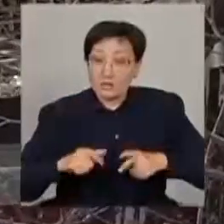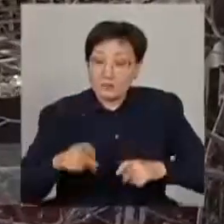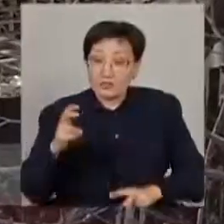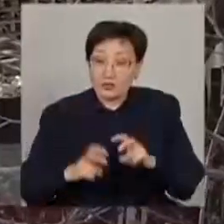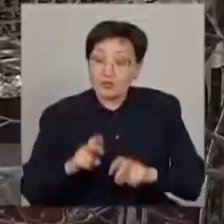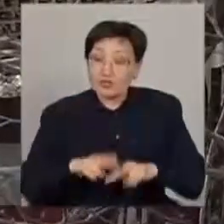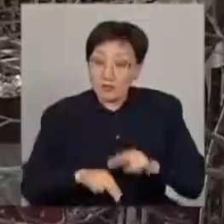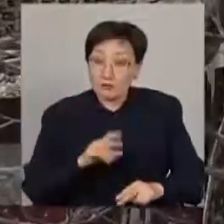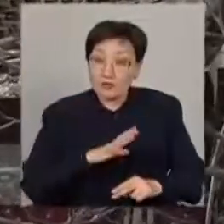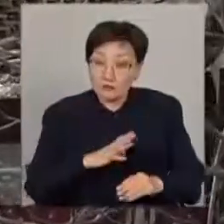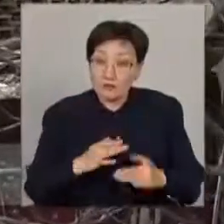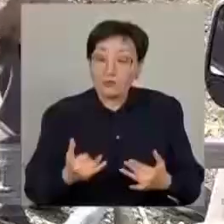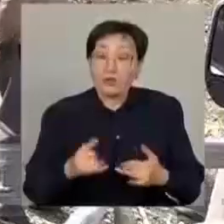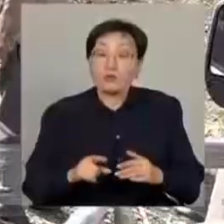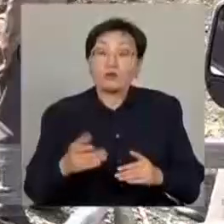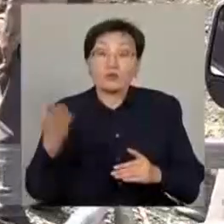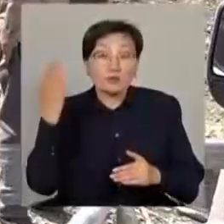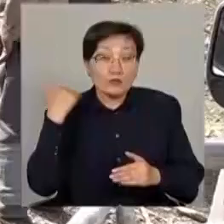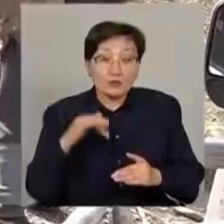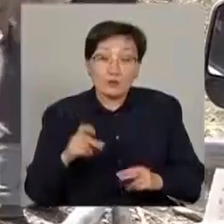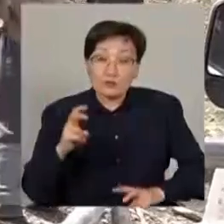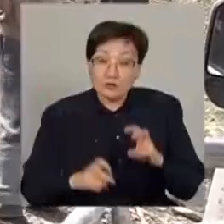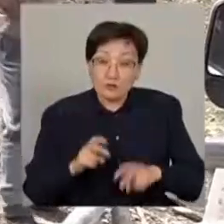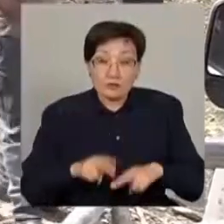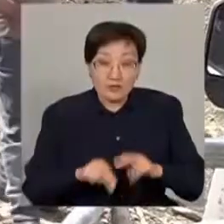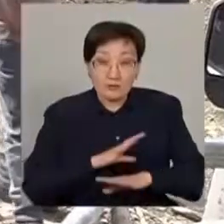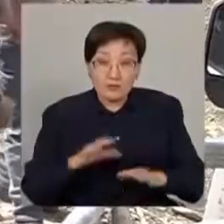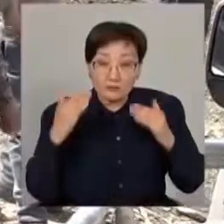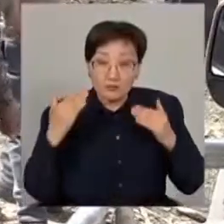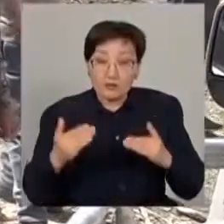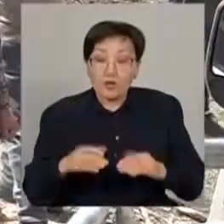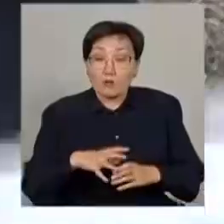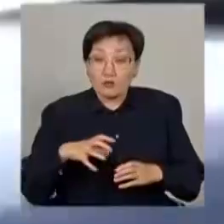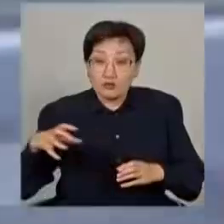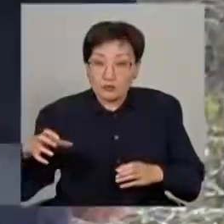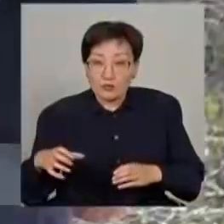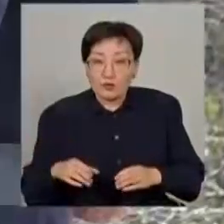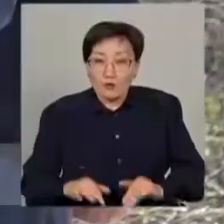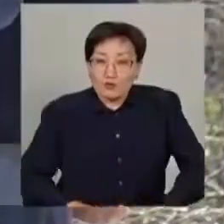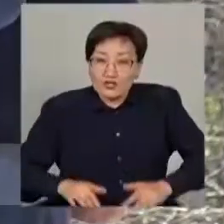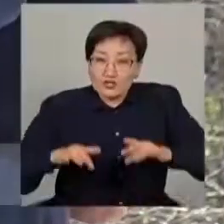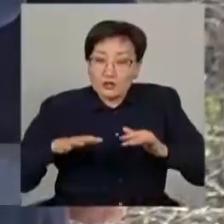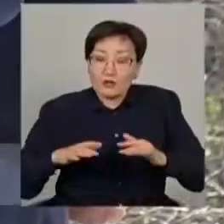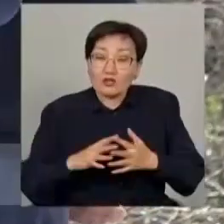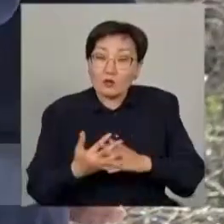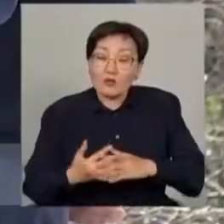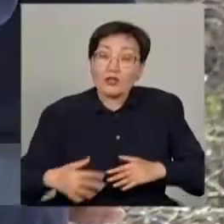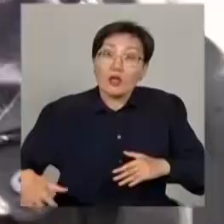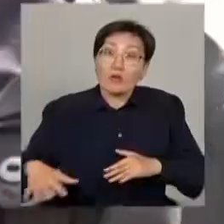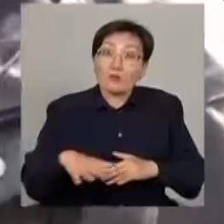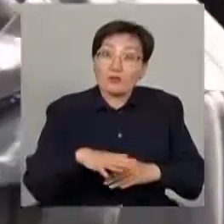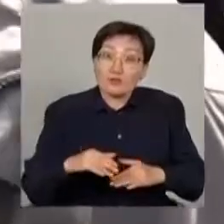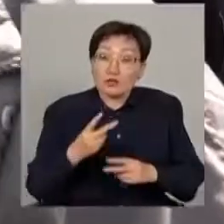дейді жиналған ел. Сөздерінше о баста бұл жерде зауыт болатынын білмепті. Тек түтіні будақтап, тозаңы тұтас ауылды ала бастағанда ғана